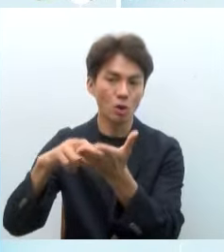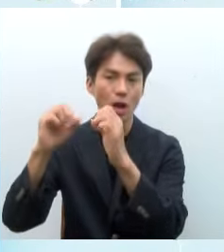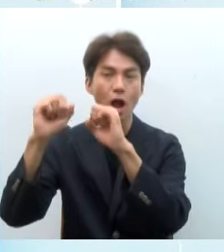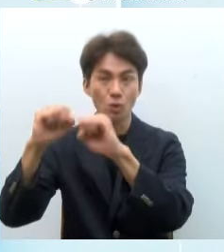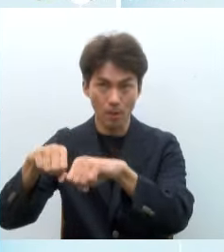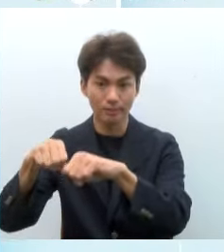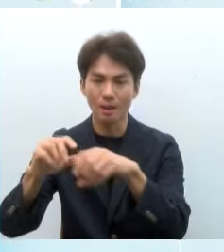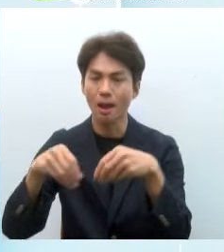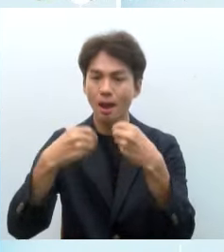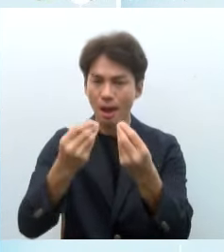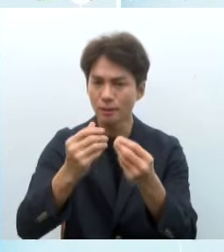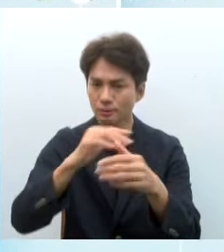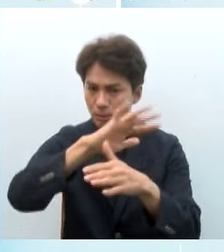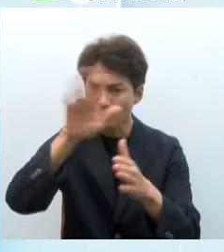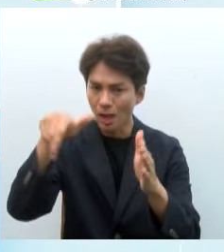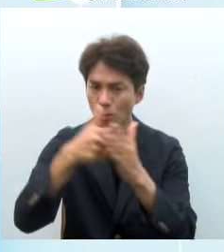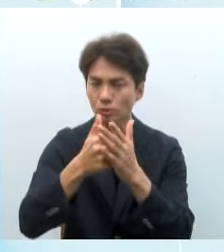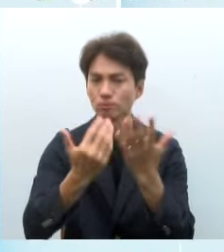ก็ต้อง